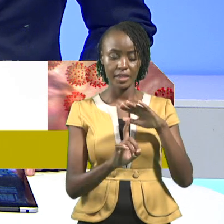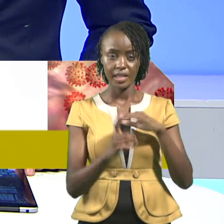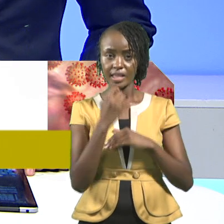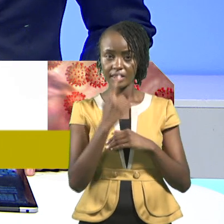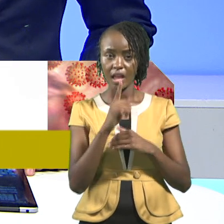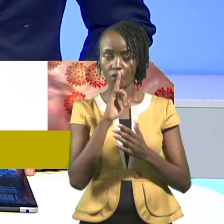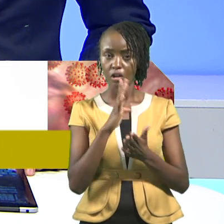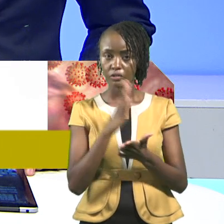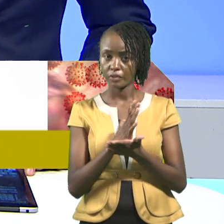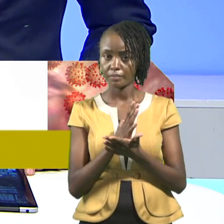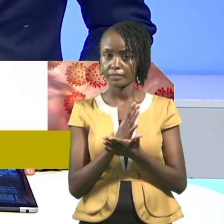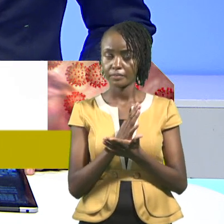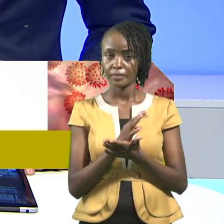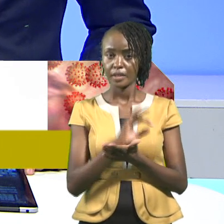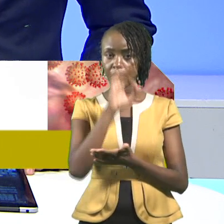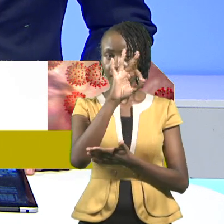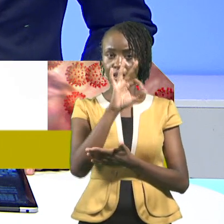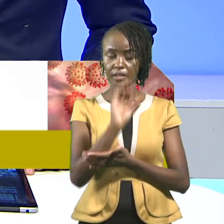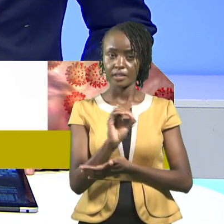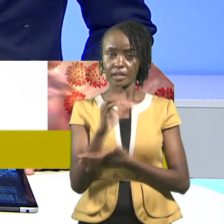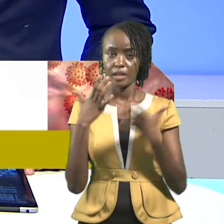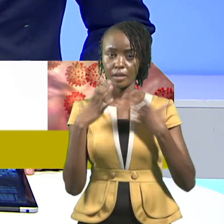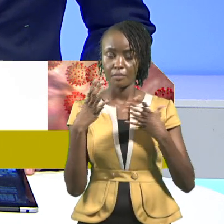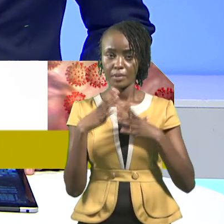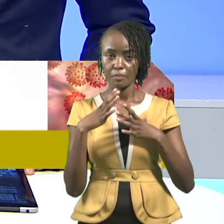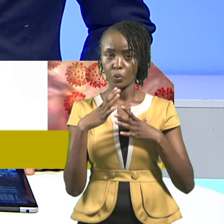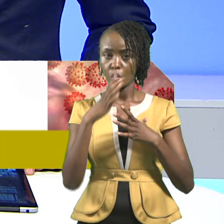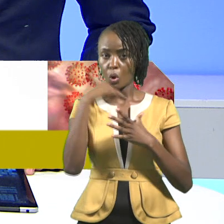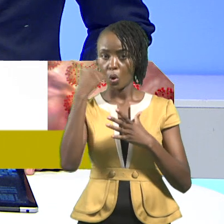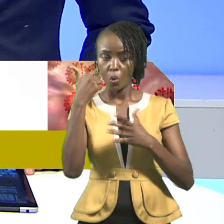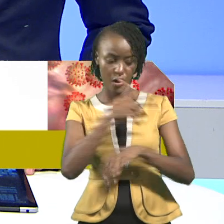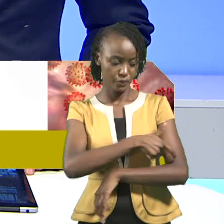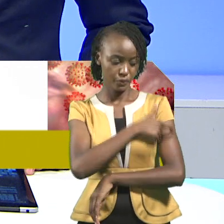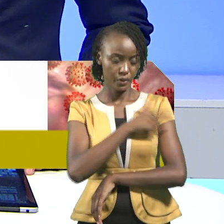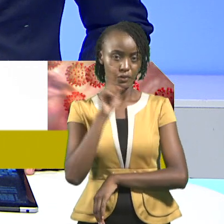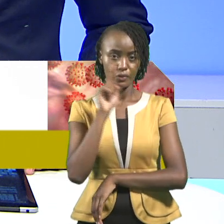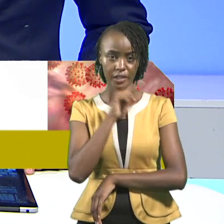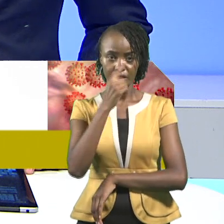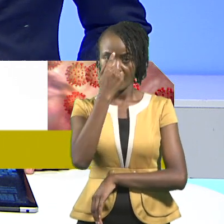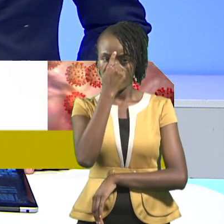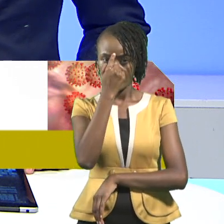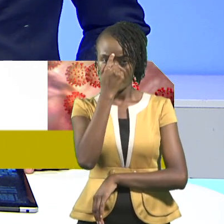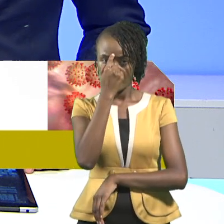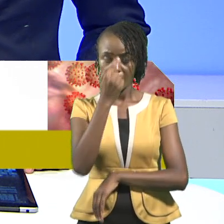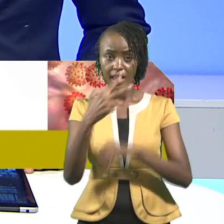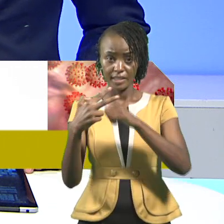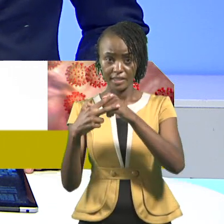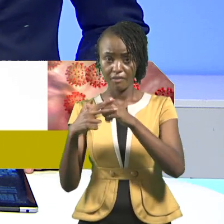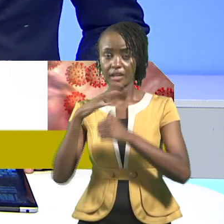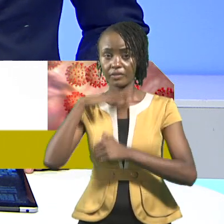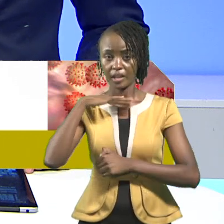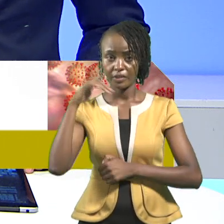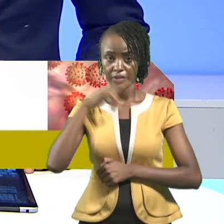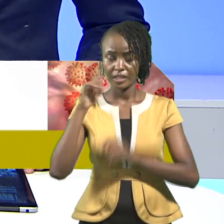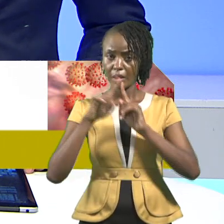liliashiria kwamba kati ya watu 30 waliathirika baada ya kupokea chanjo ya AstraZeneca, 7 kati yao wameaga dunia. Paul Hunter anasema faida